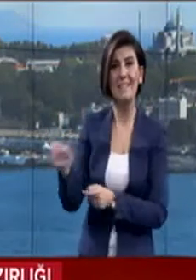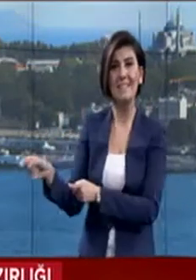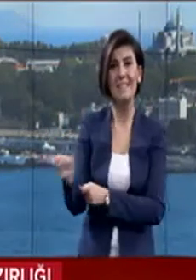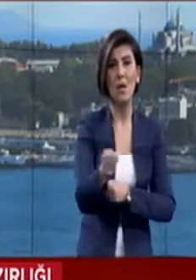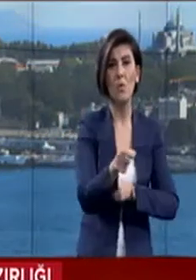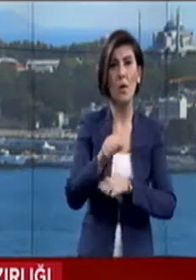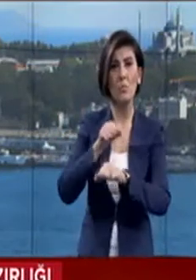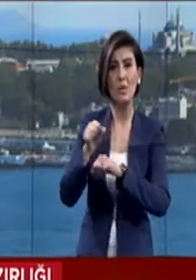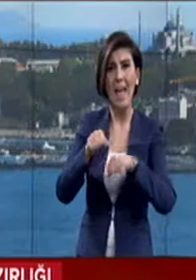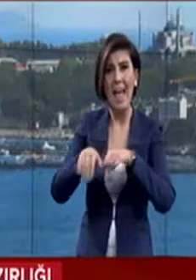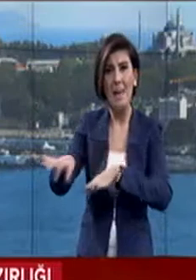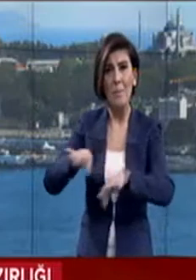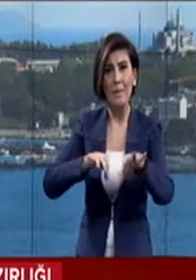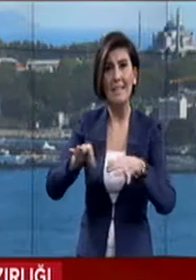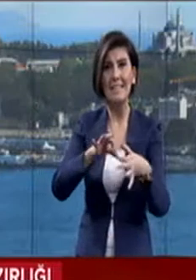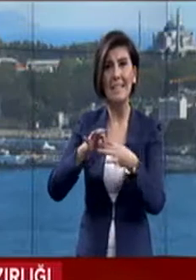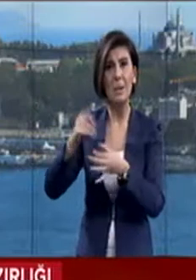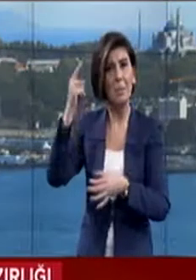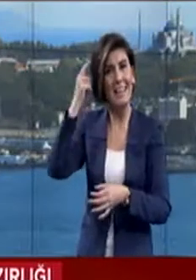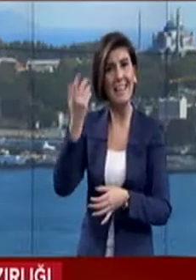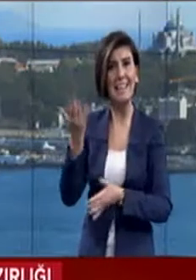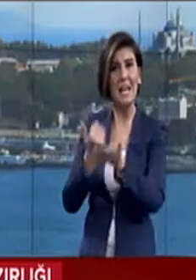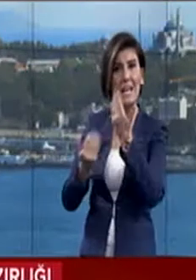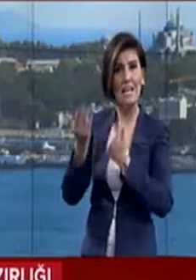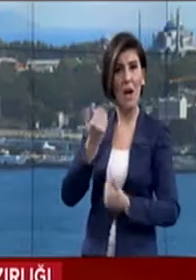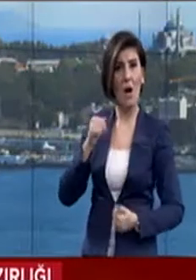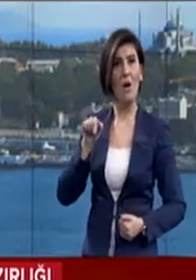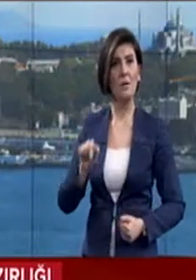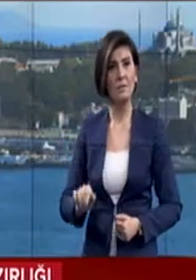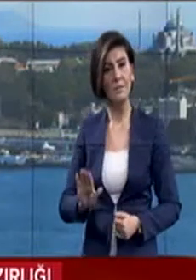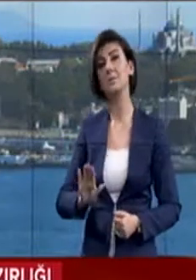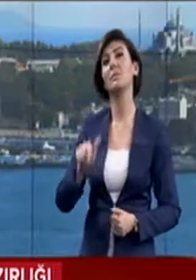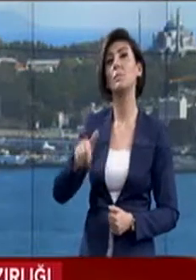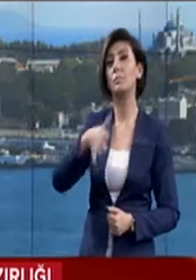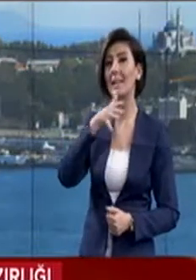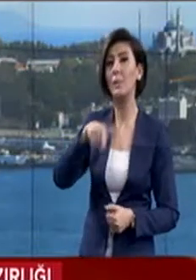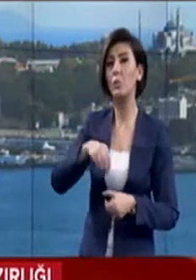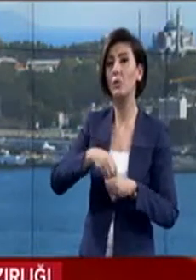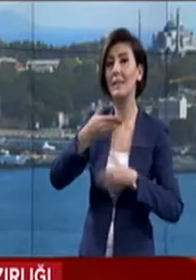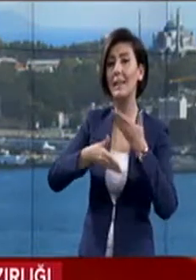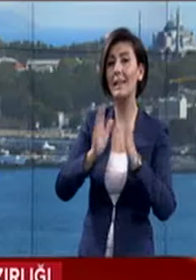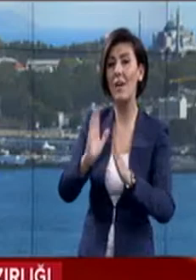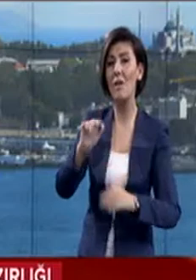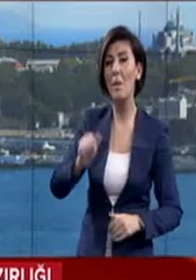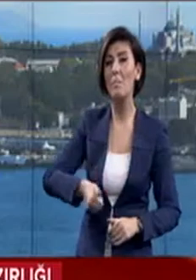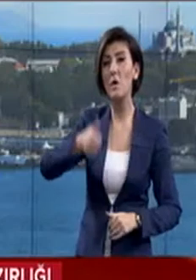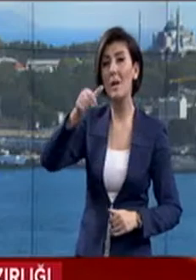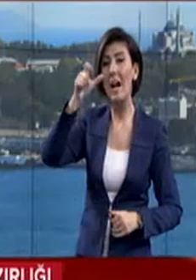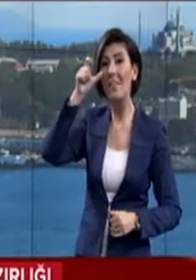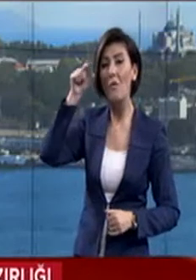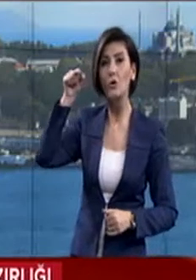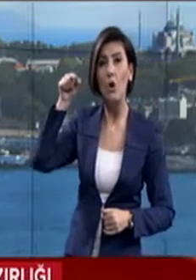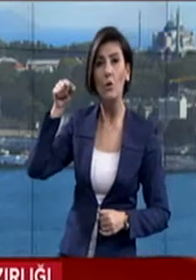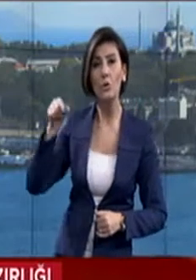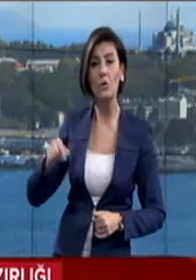mücadele eylem planı ile ilgili bilgiler istemişti. İşte o bilgiler bugün de devam edecek ve bugün de yine Başbakan Ahmet